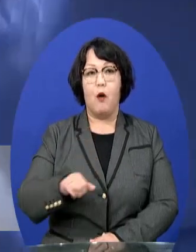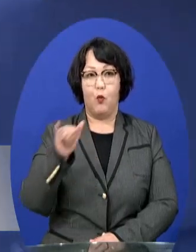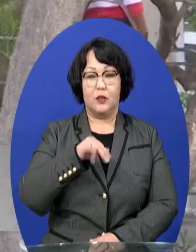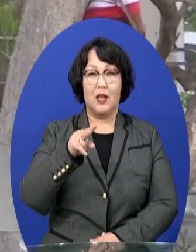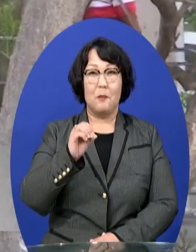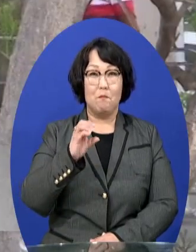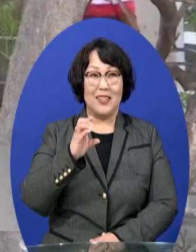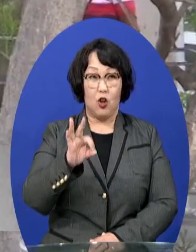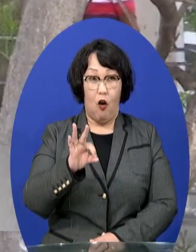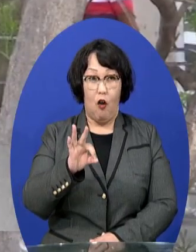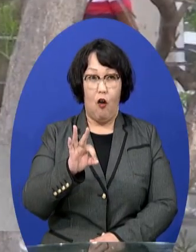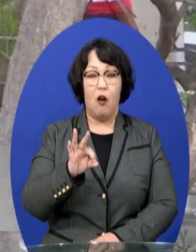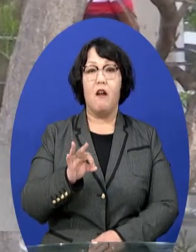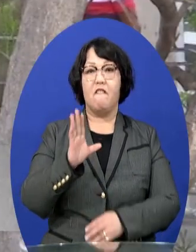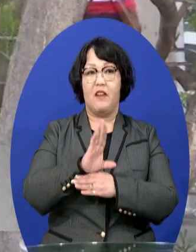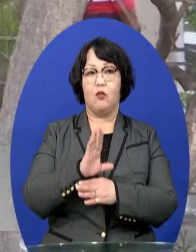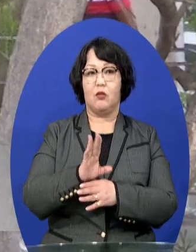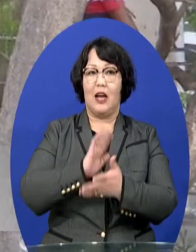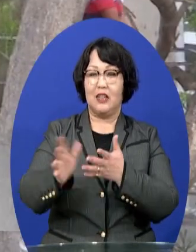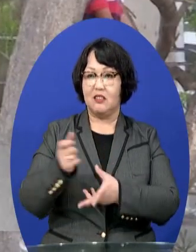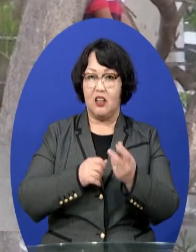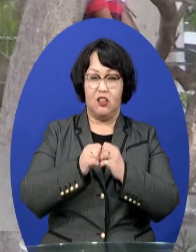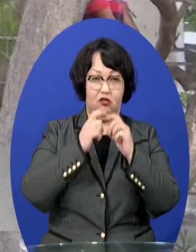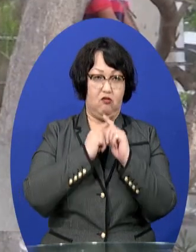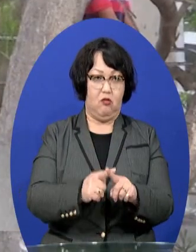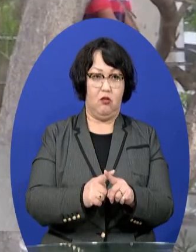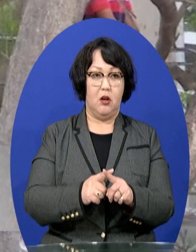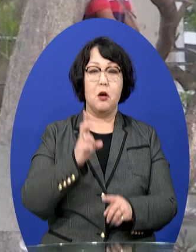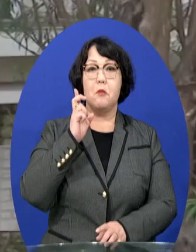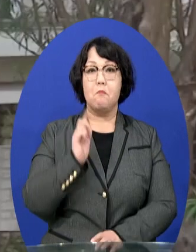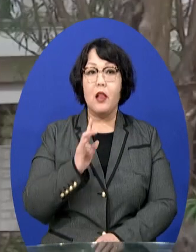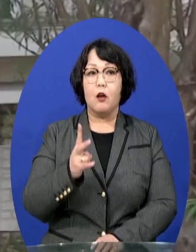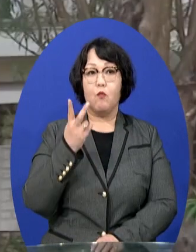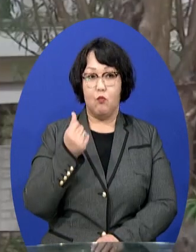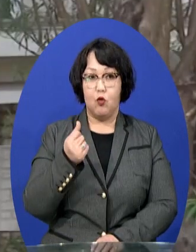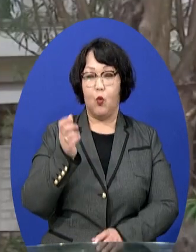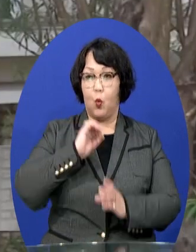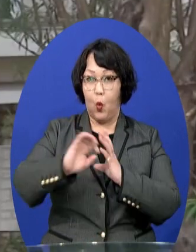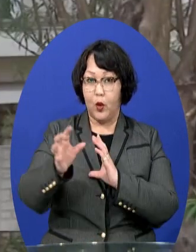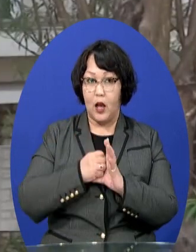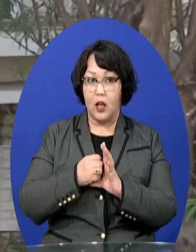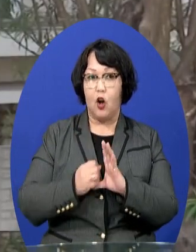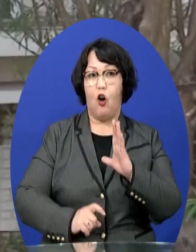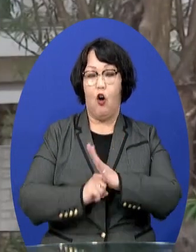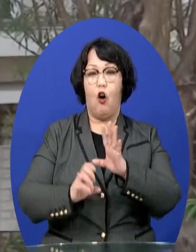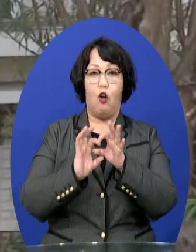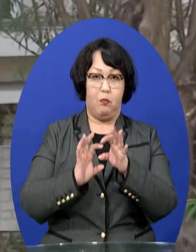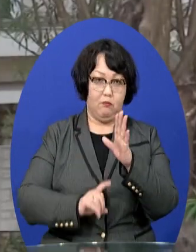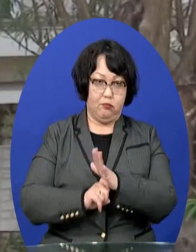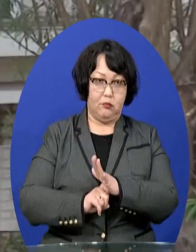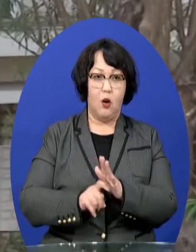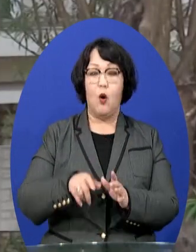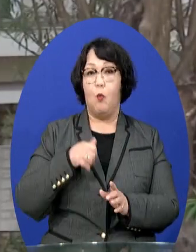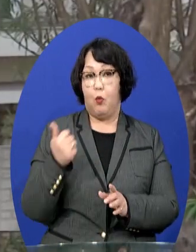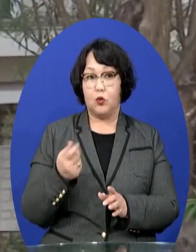песогорч валют арилжаа хийлгэхгүй гэж. Энэ нь зөвхөн бэлэн мөнгөний гүйлгээнд хийгдэх хязгаарлалт гэдгийг онцлоод харин